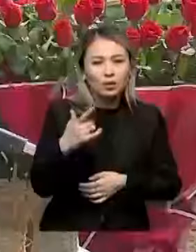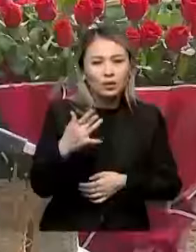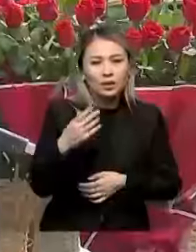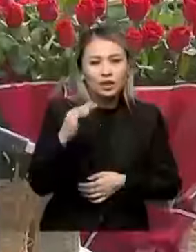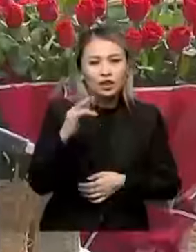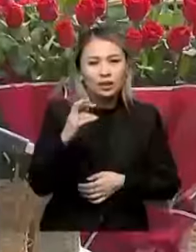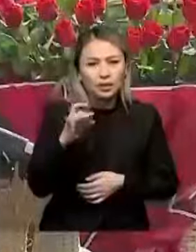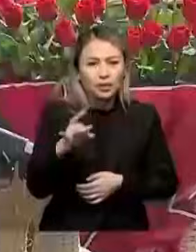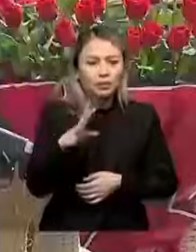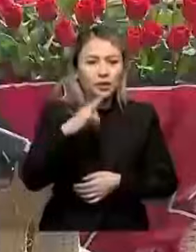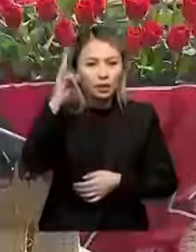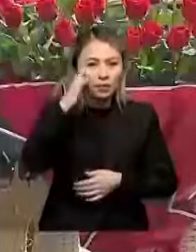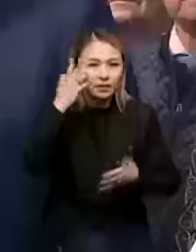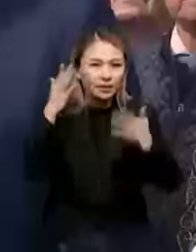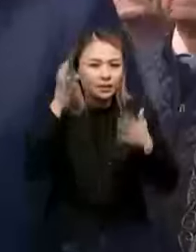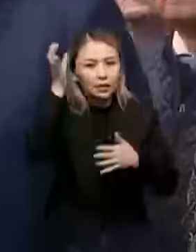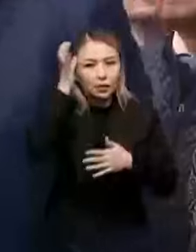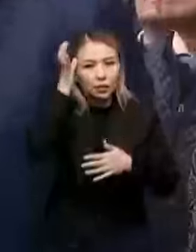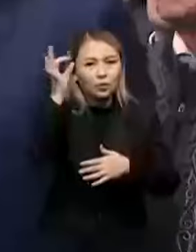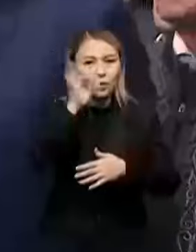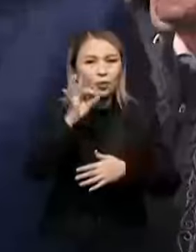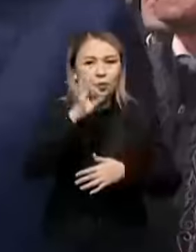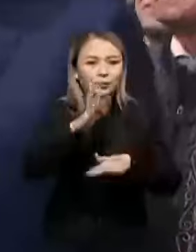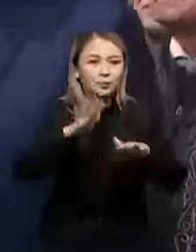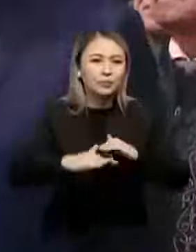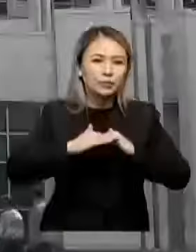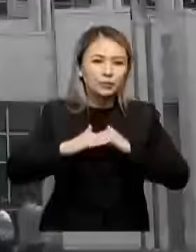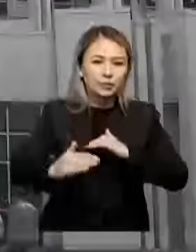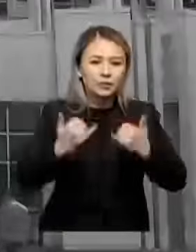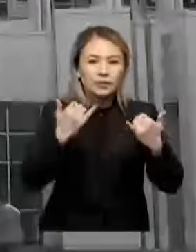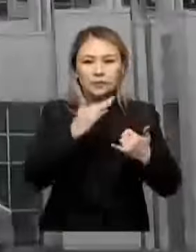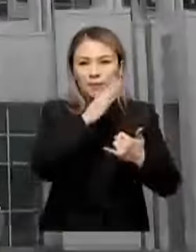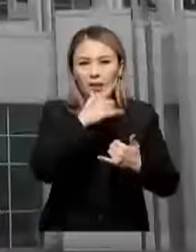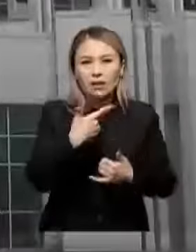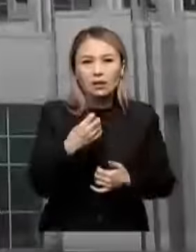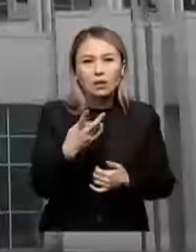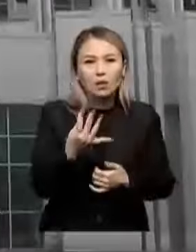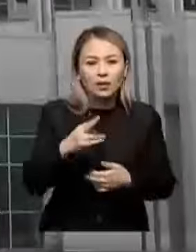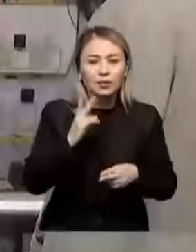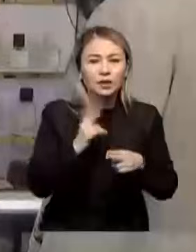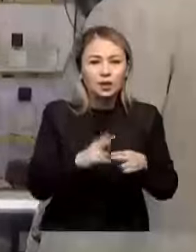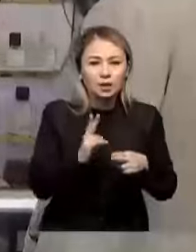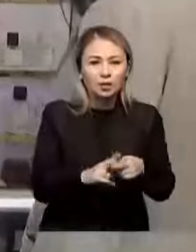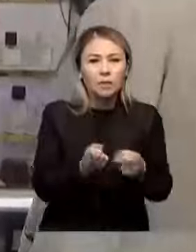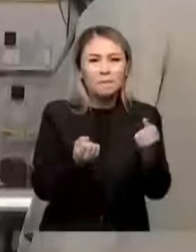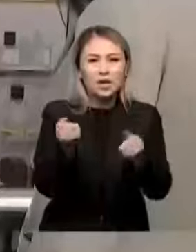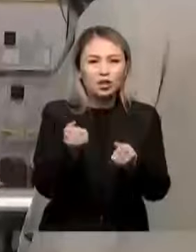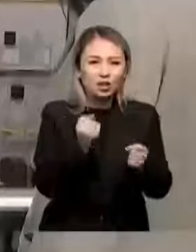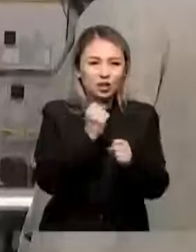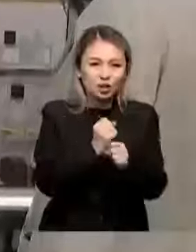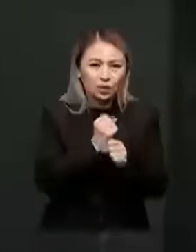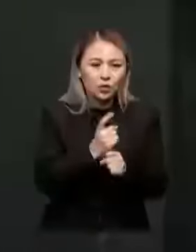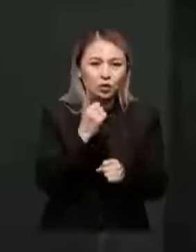Қазақ ұлттық техникалық зерттеулер институты бүгінде ғылым ортасына айналған. Қазірдің өзінде геология, металлургия, машина жасау саласы